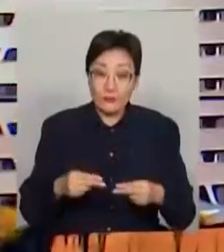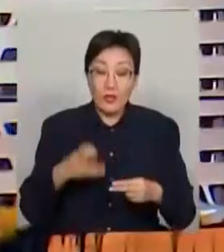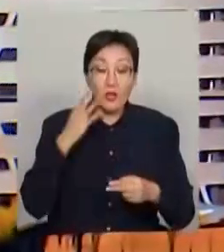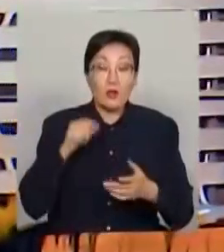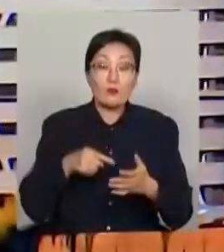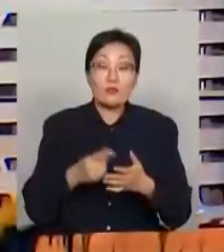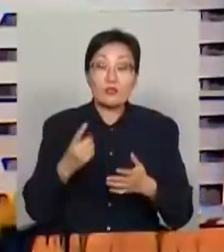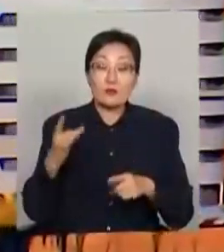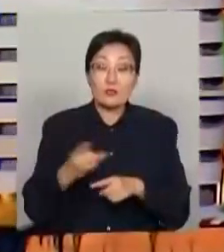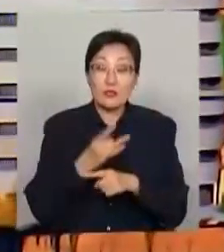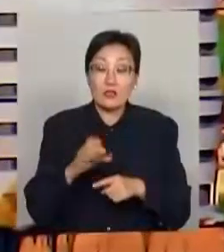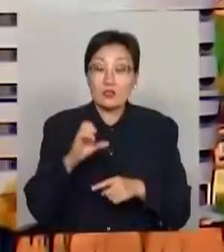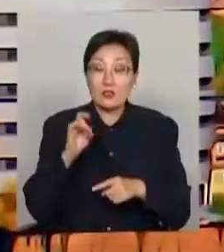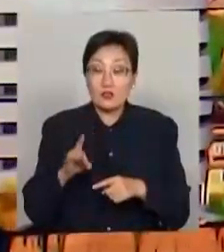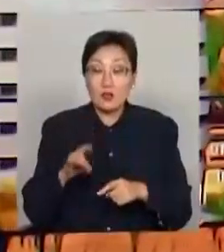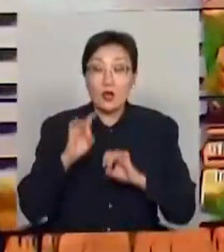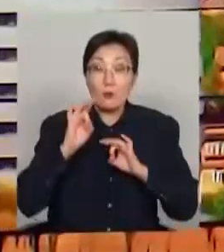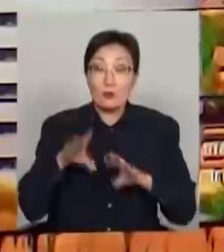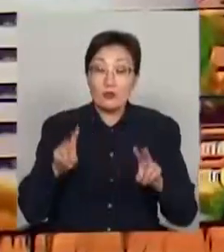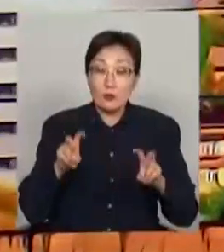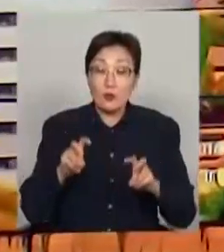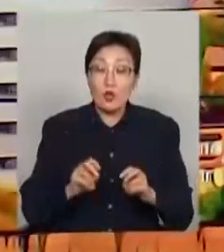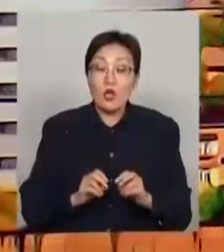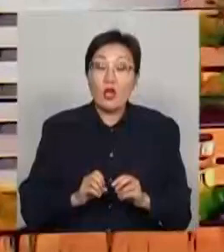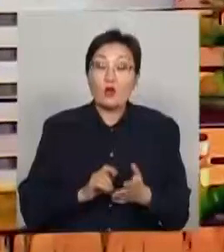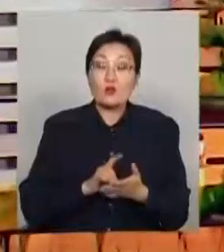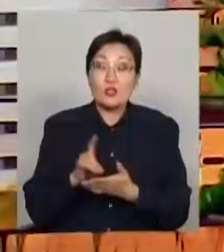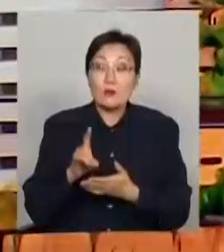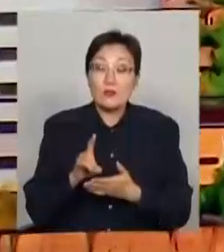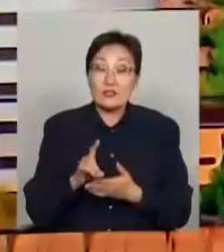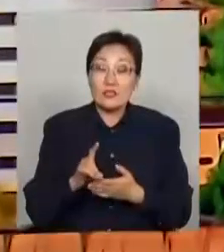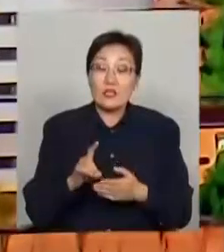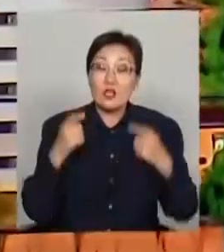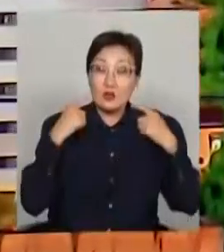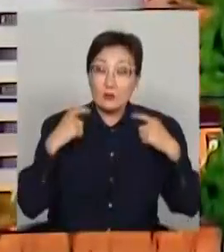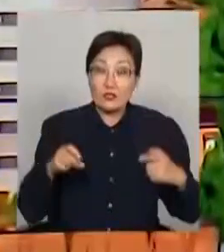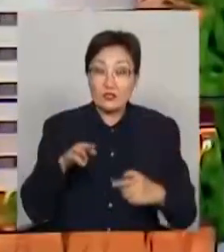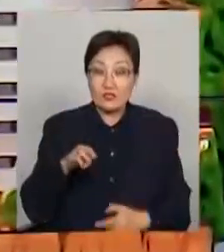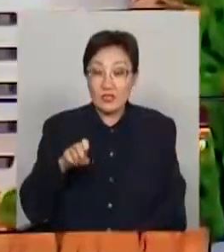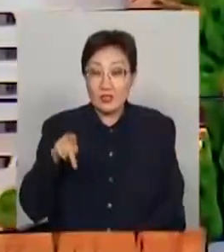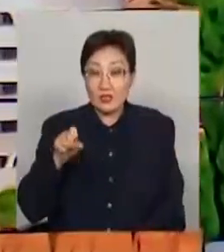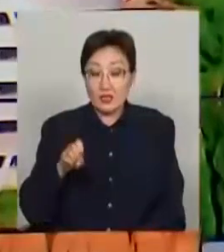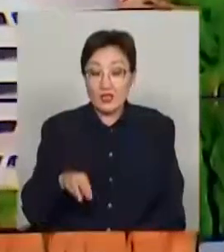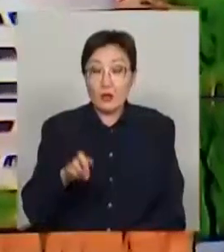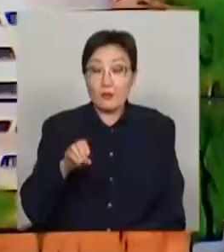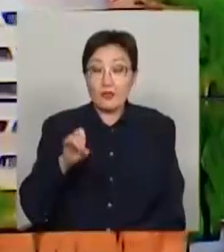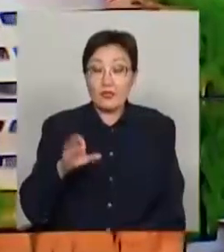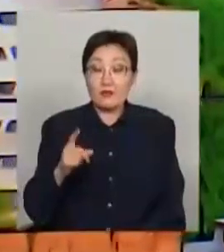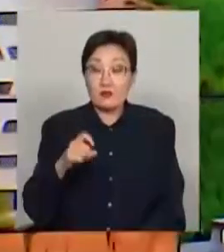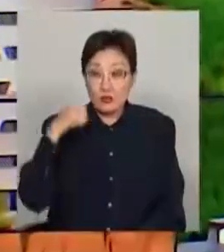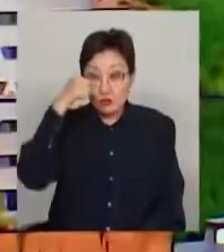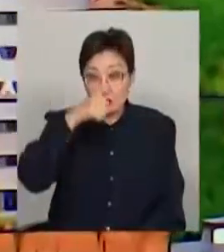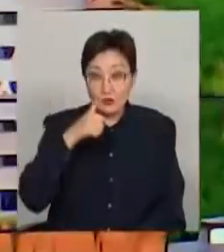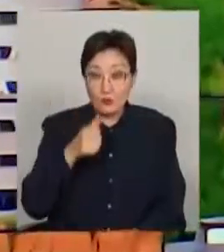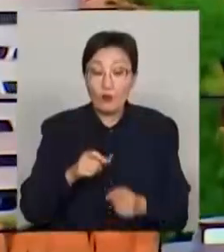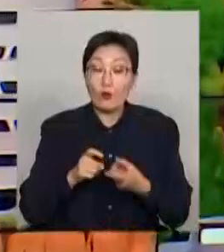Алматыда екі мәрте кеңес одағының батыры атанған ұшқыш шабуылдаушы авиация генерал-майоры Талғат Бегелдиновтың 100 жылдығына орай әскери